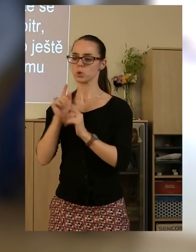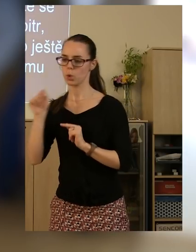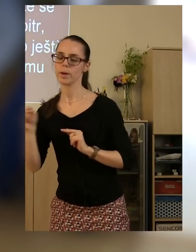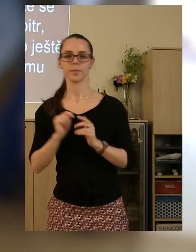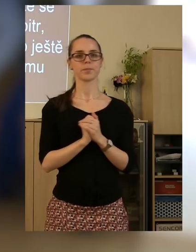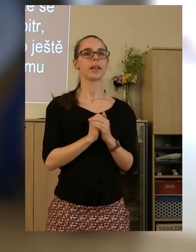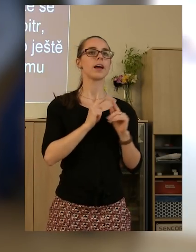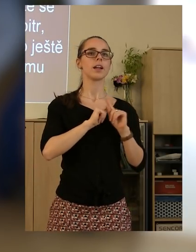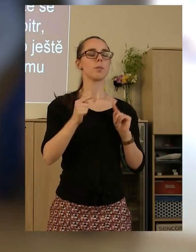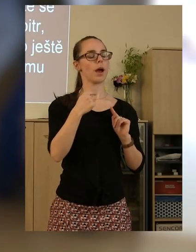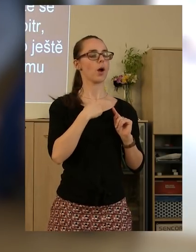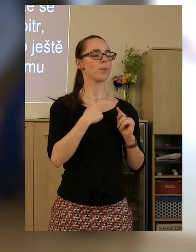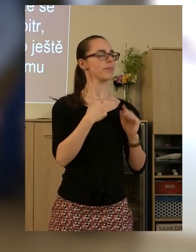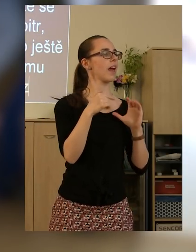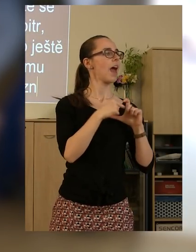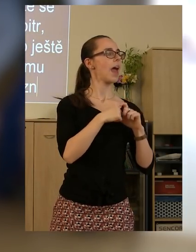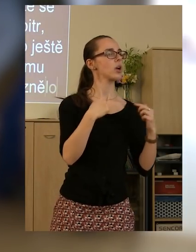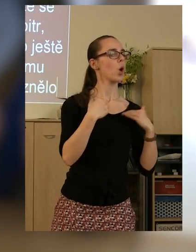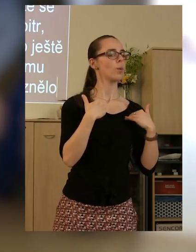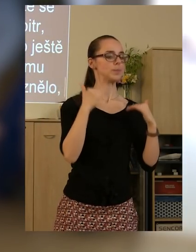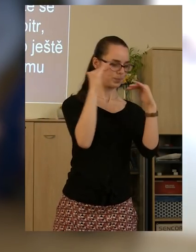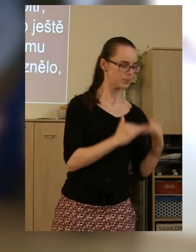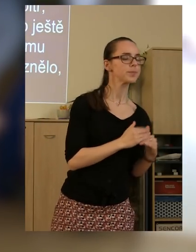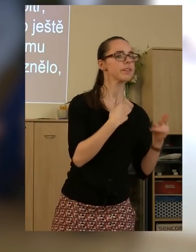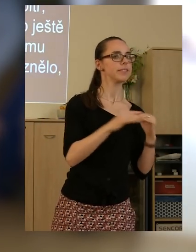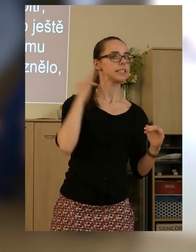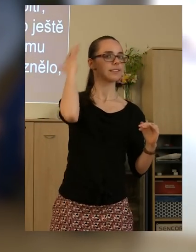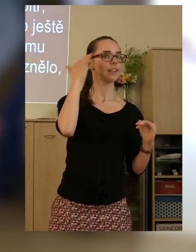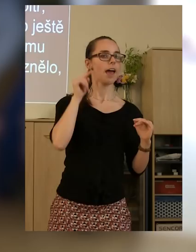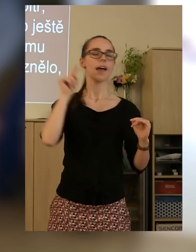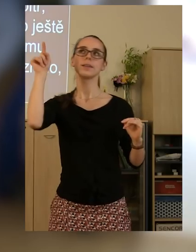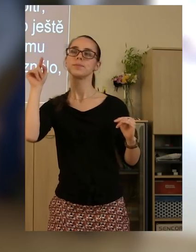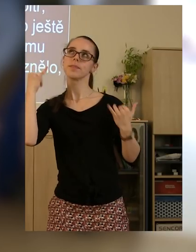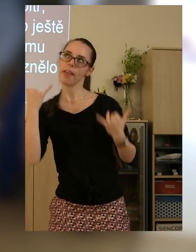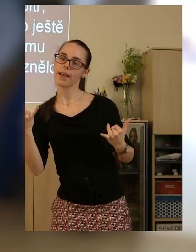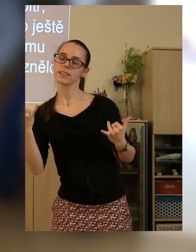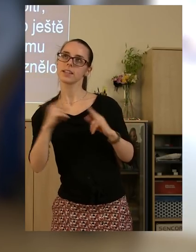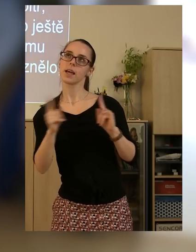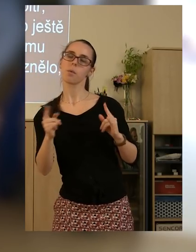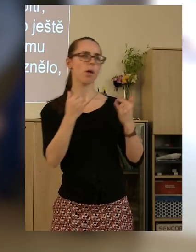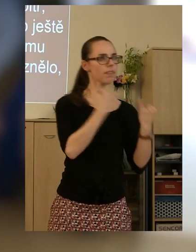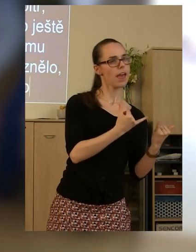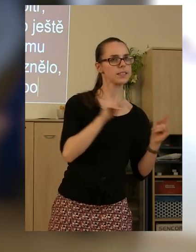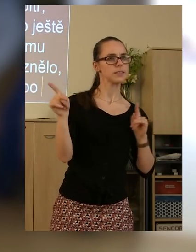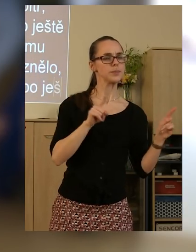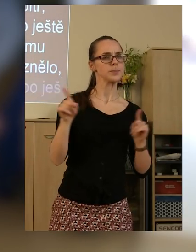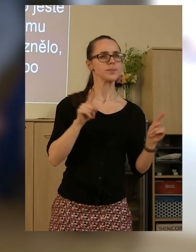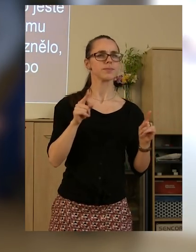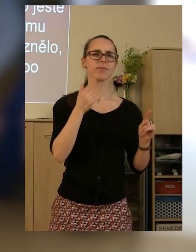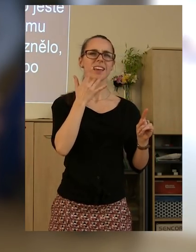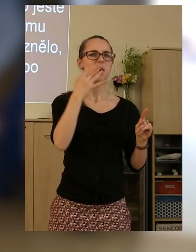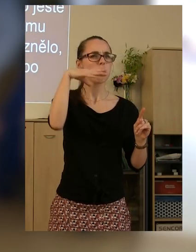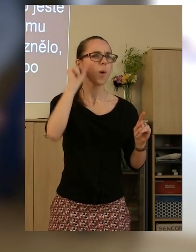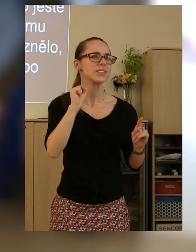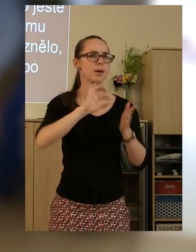po ego zavrhnu a teď se budu dívat na ty sny. A nebo se teď vlastně teď ještě to svědomí a to je prostě těch afektů tam je